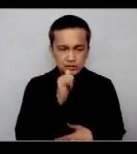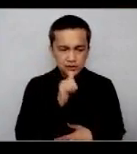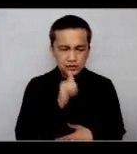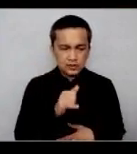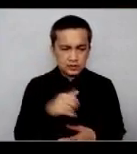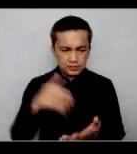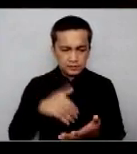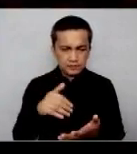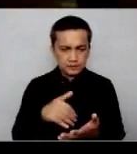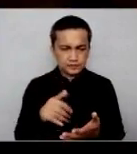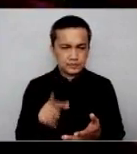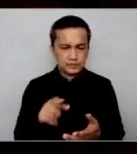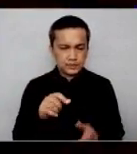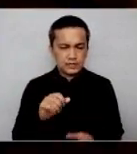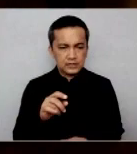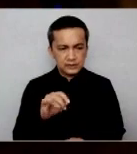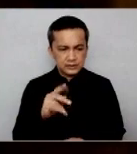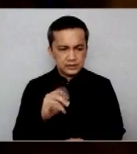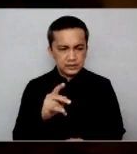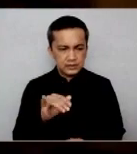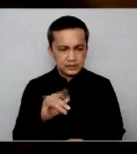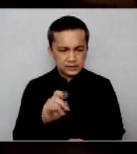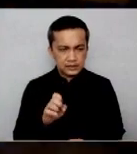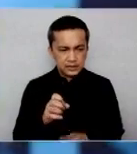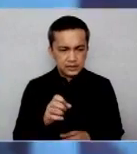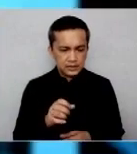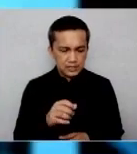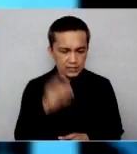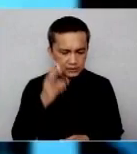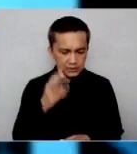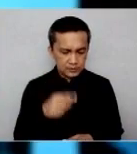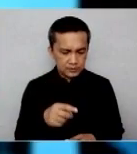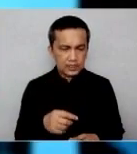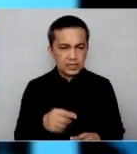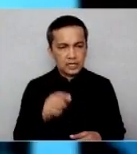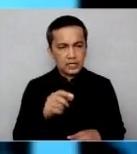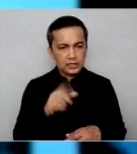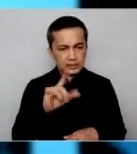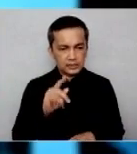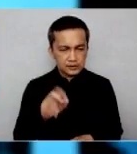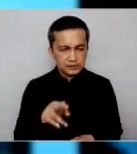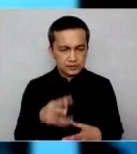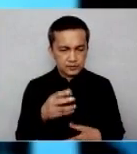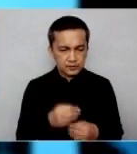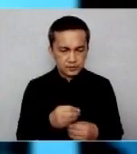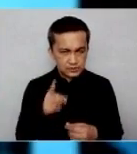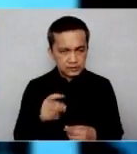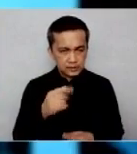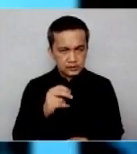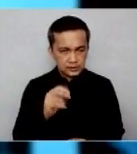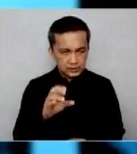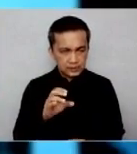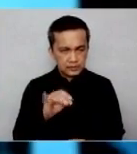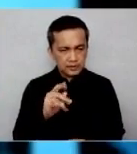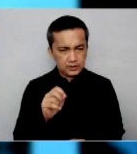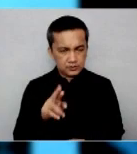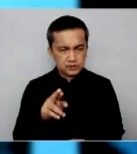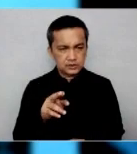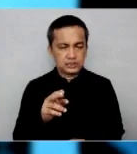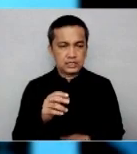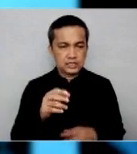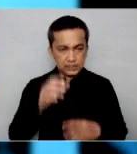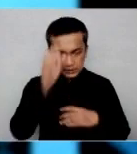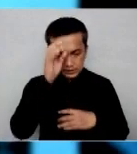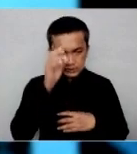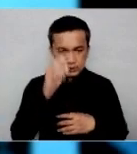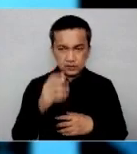pag-aaral, nagiging acetaldehyde ang alak pag dumadaan sa atay. Bukod sa lahat ng yan, mayroon pong mga genetic factors sa cancer. Pero hereditary